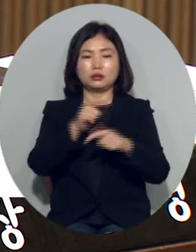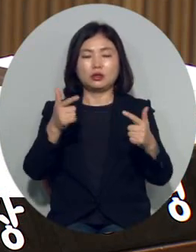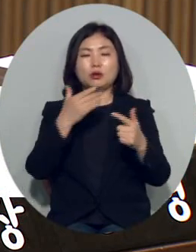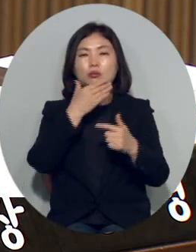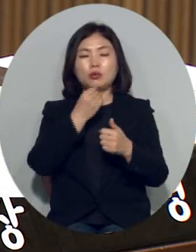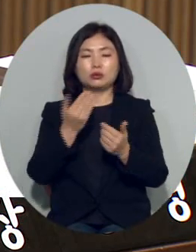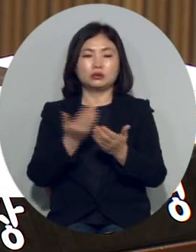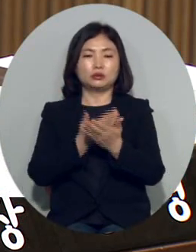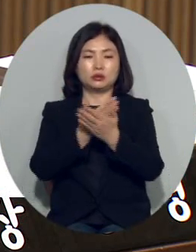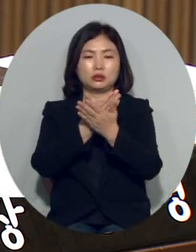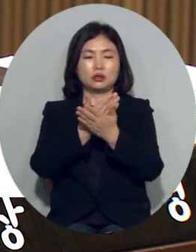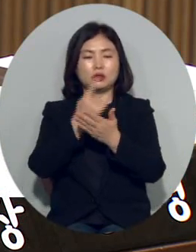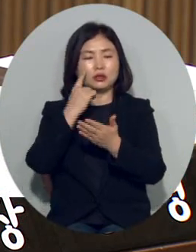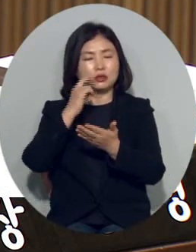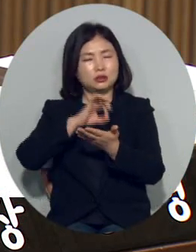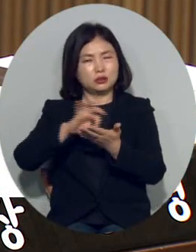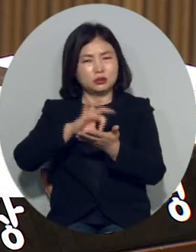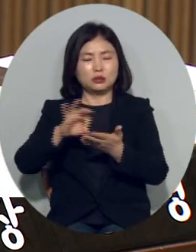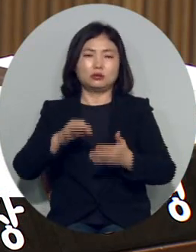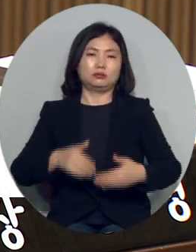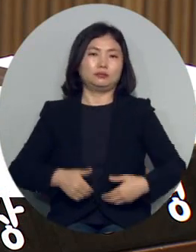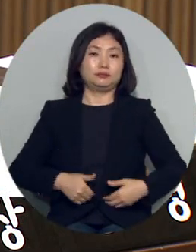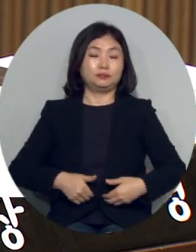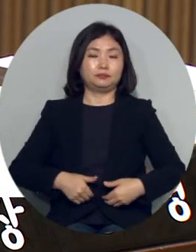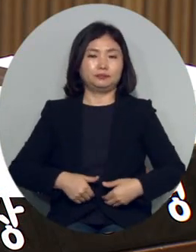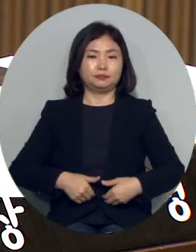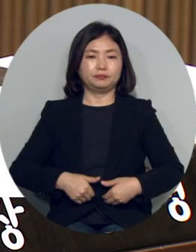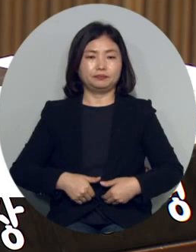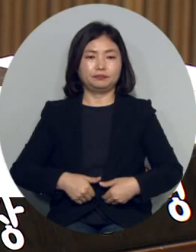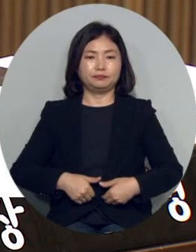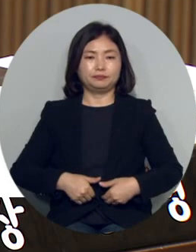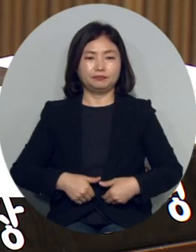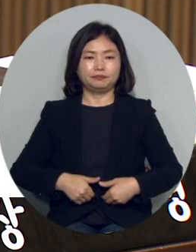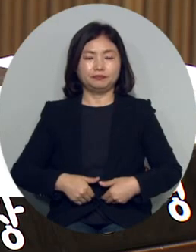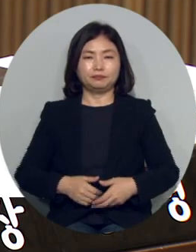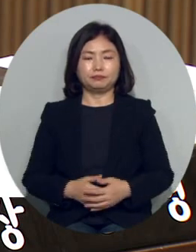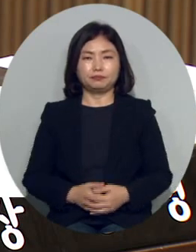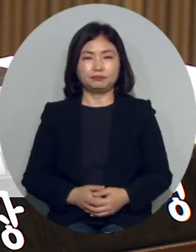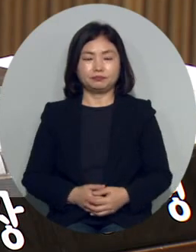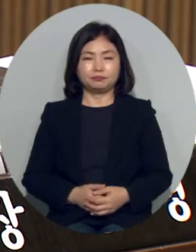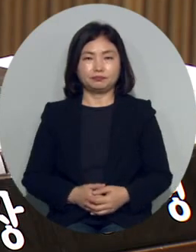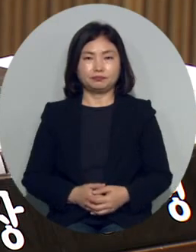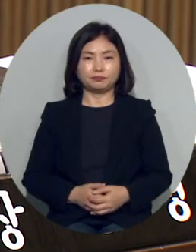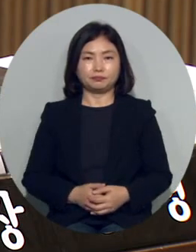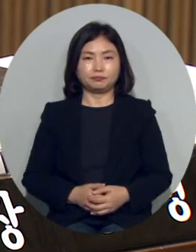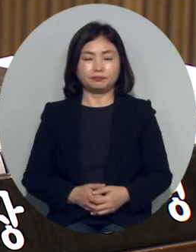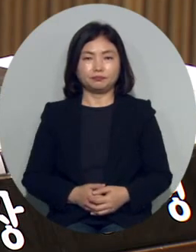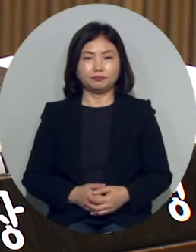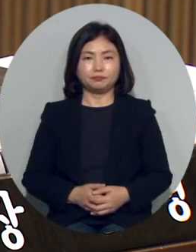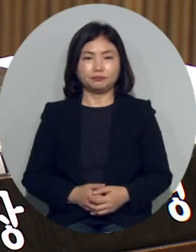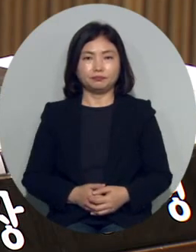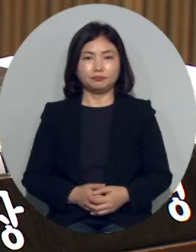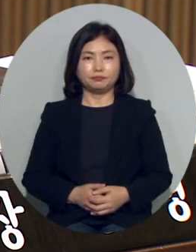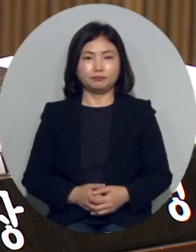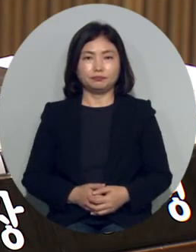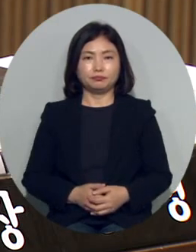대한 복리 증진에 대해서도 소홀한 것도 MBC 뉴스 이도훈입니다.